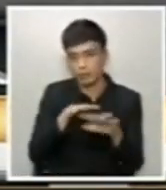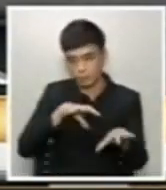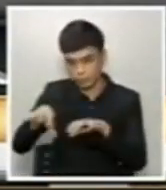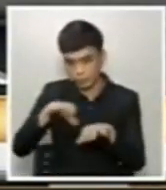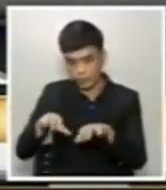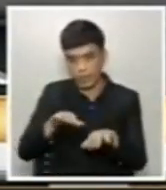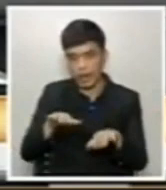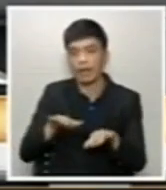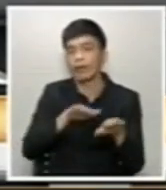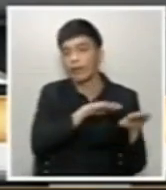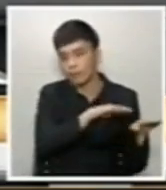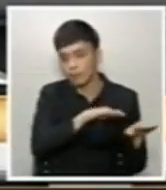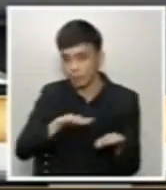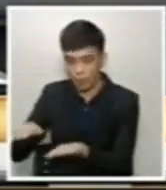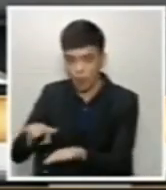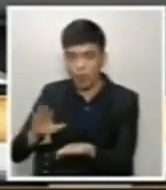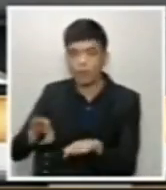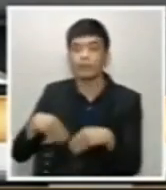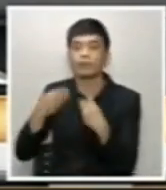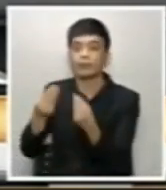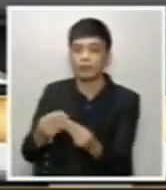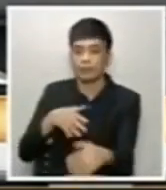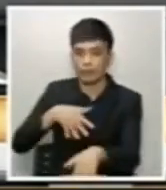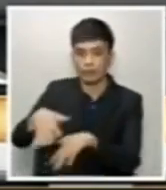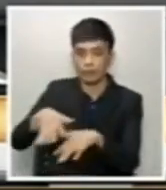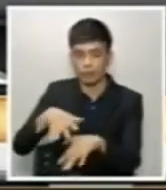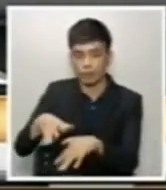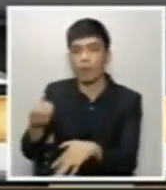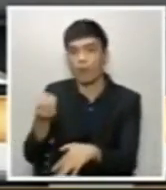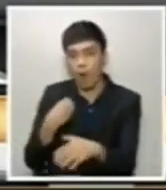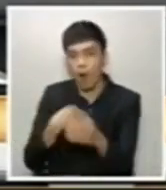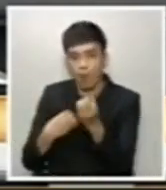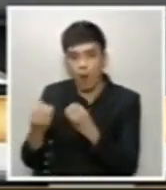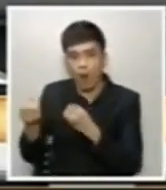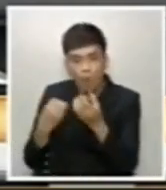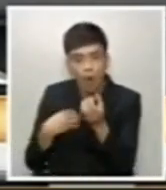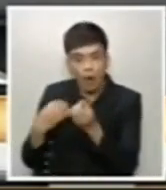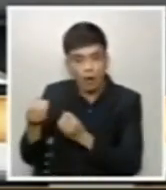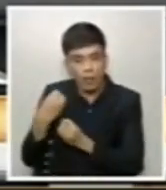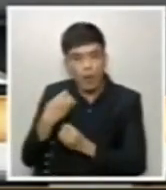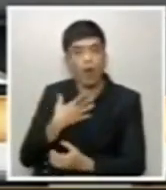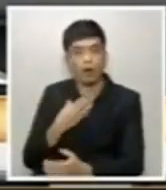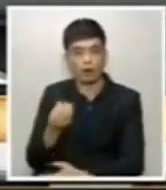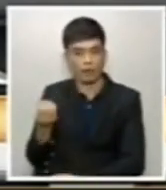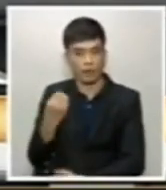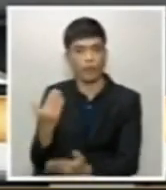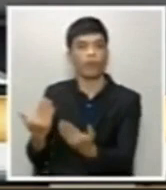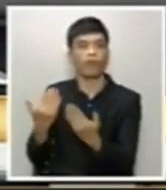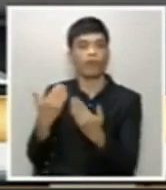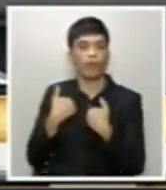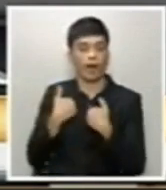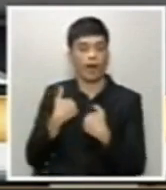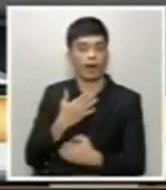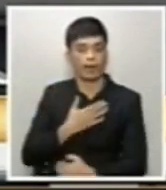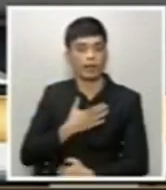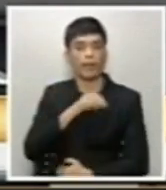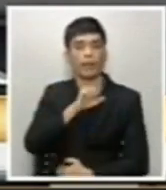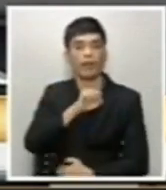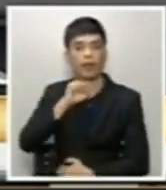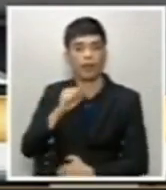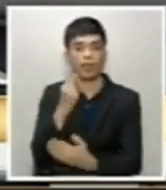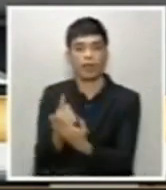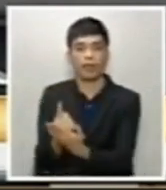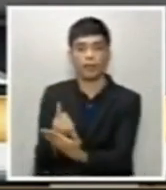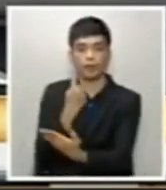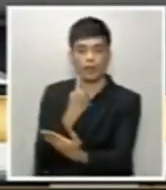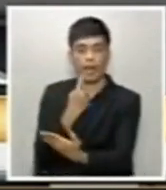ต่างๆเหล่านี้พี่น้องประชาชนก็ร้องเรียนผ่านผมซึ่งเป็นผู้แทนราษฎรในพื้นที่ผมก็ได้มาท